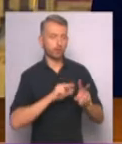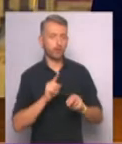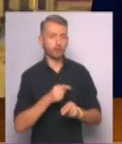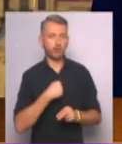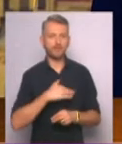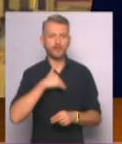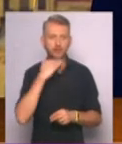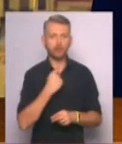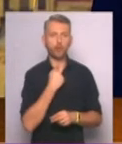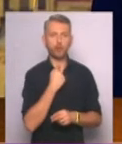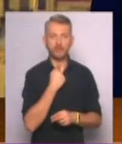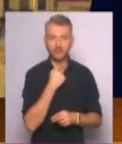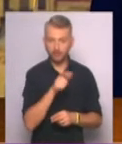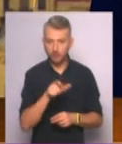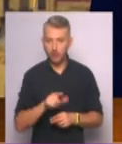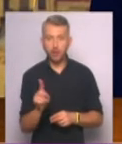вистачить голосів для те, щоб